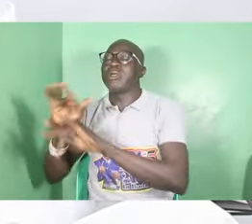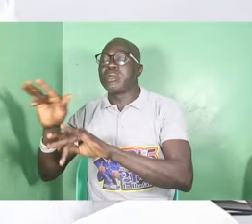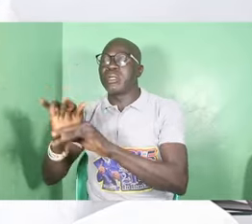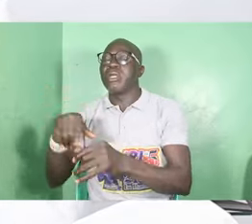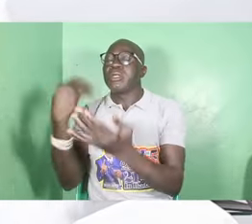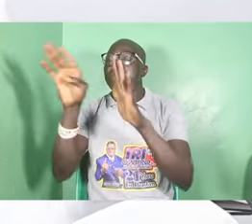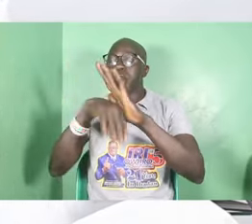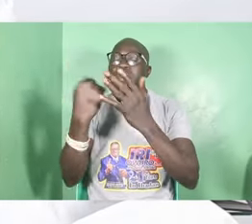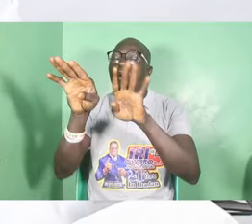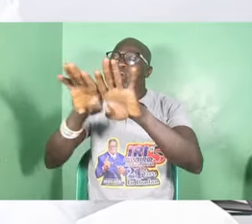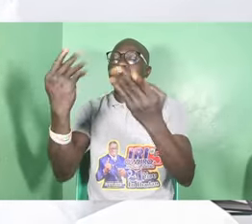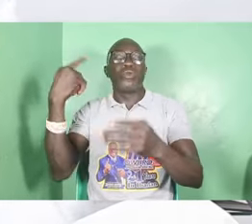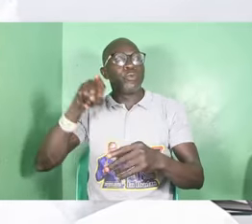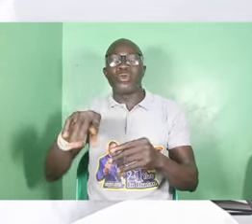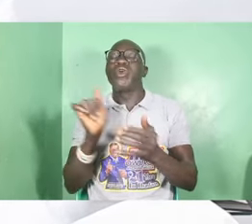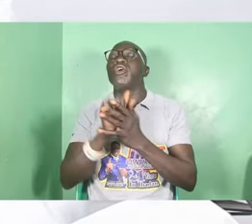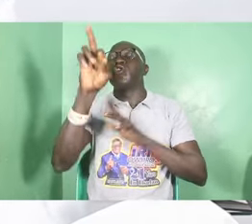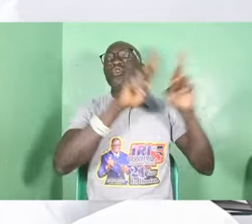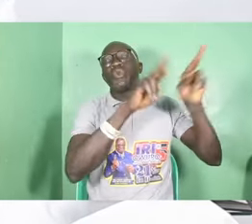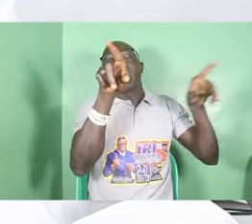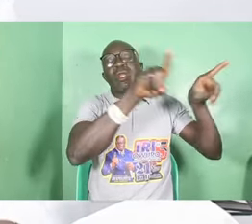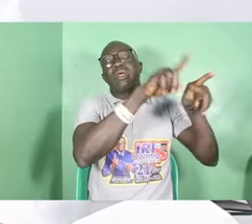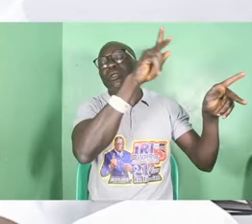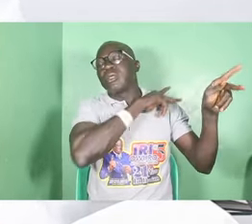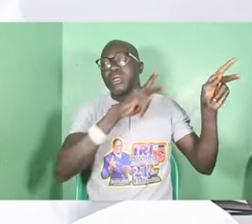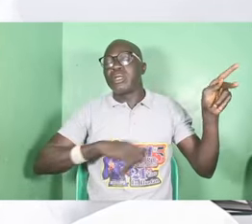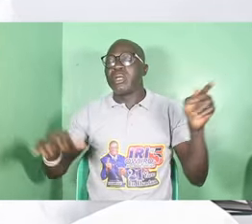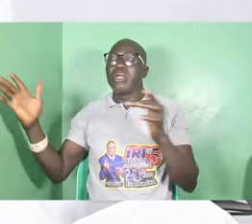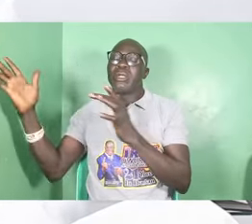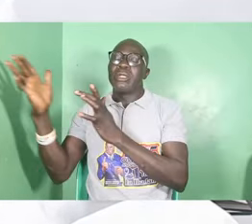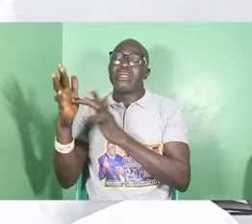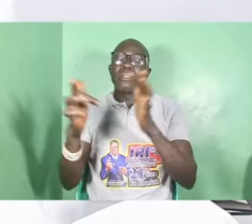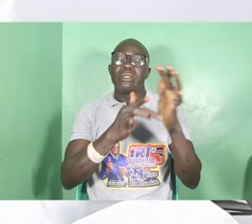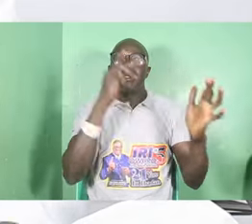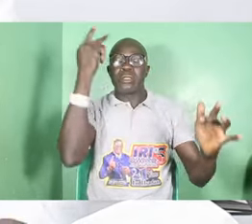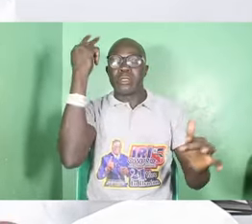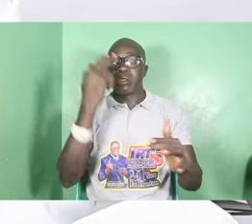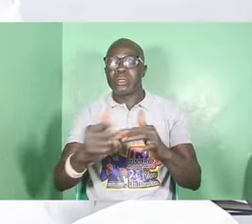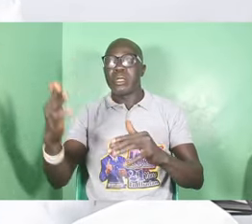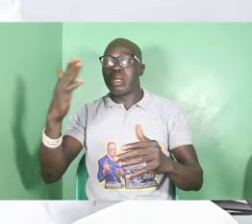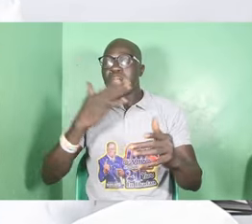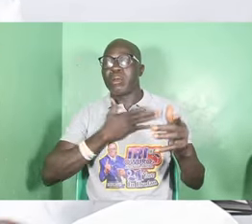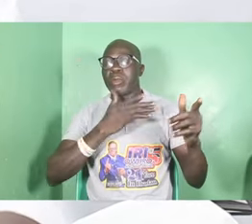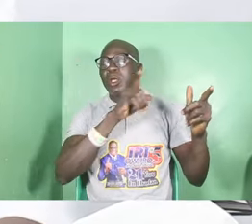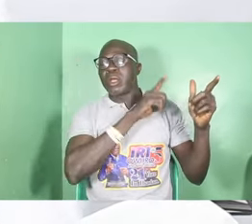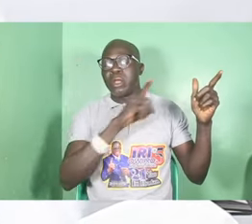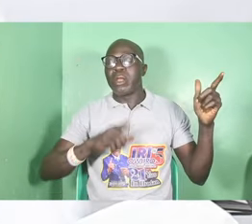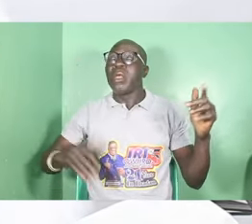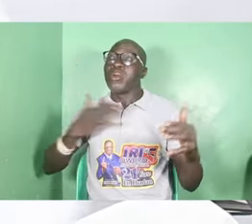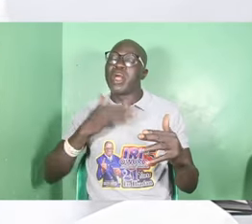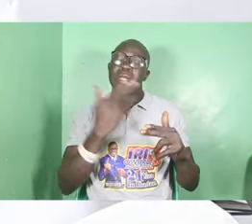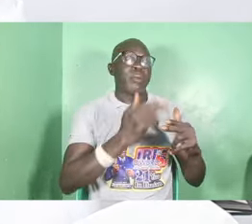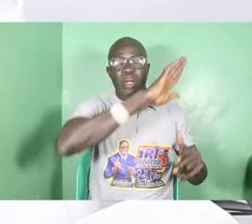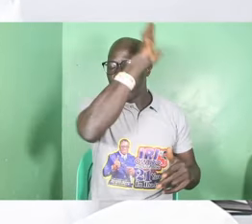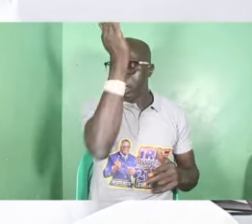amen lekun anu yen si amen wa de se bi oba amen yesu oluwa wa jesus name my lord oruko mi o yi